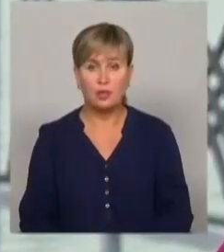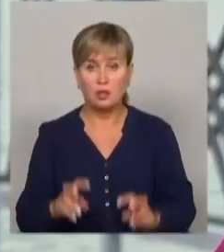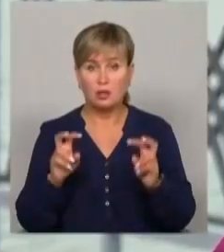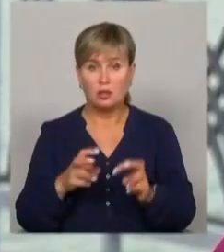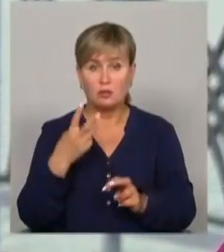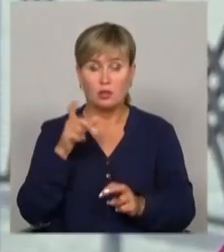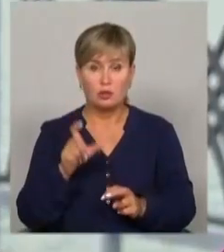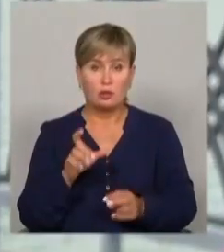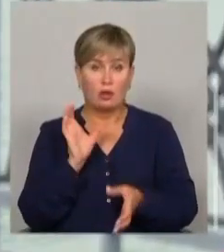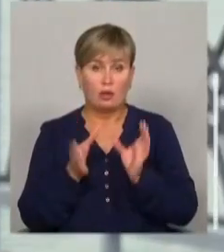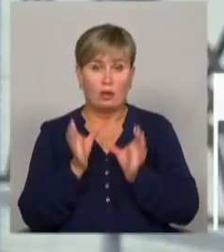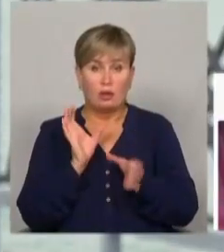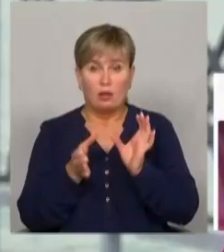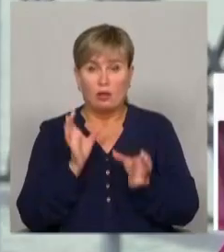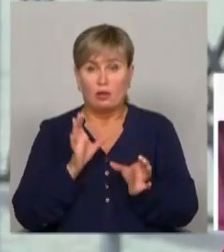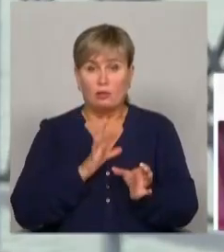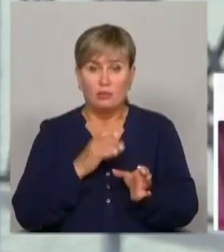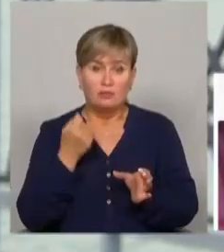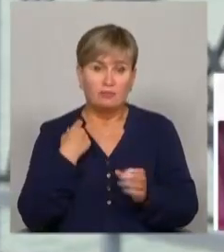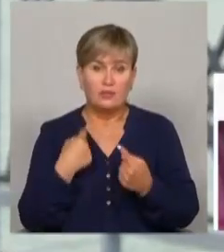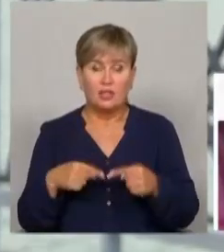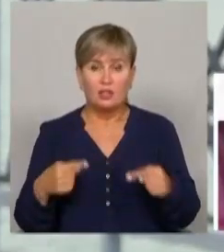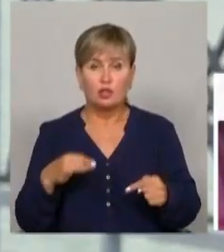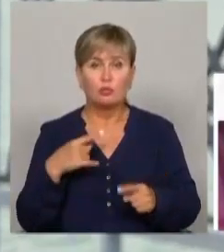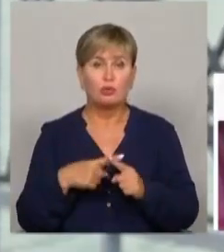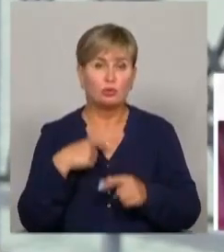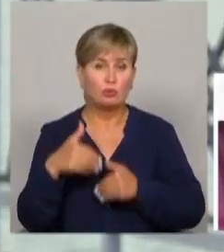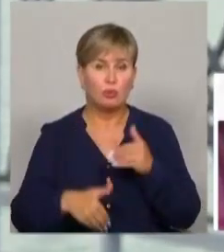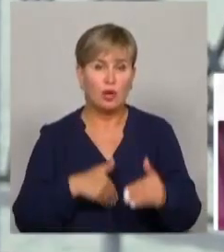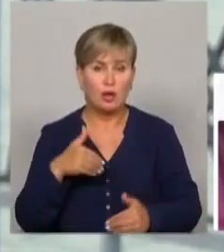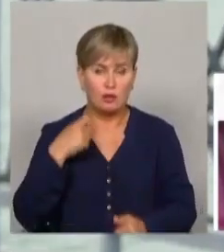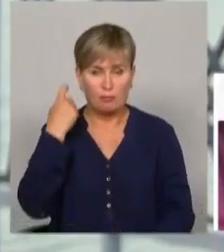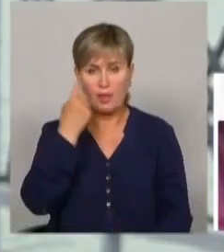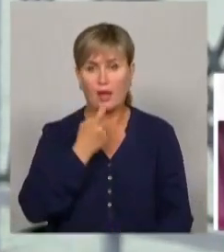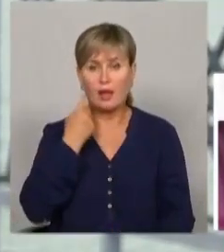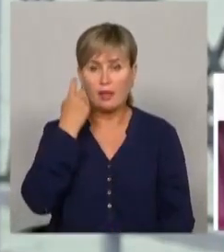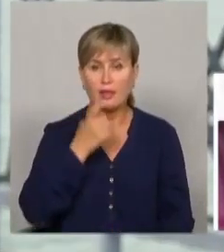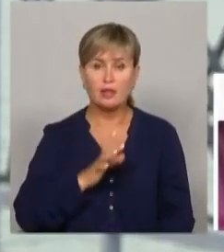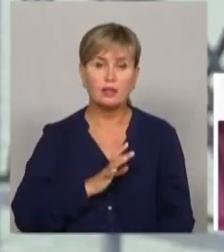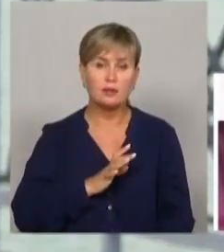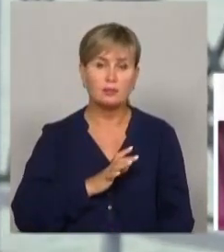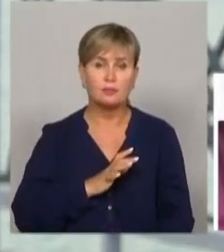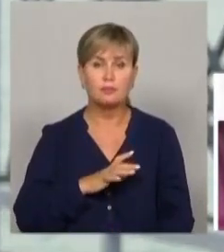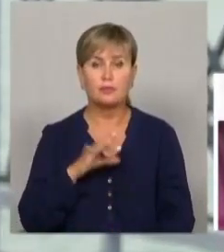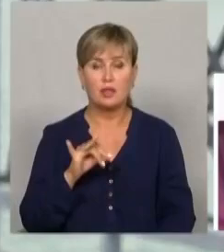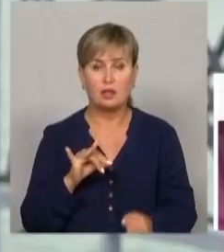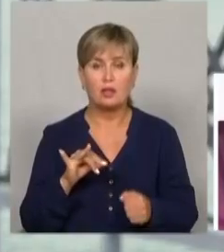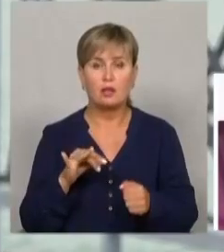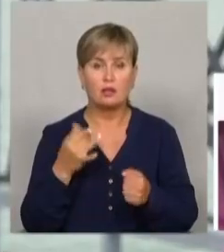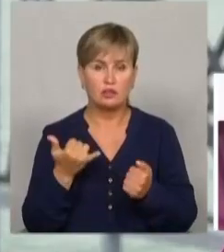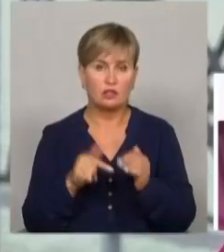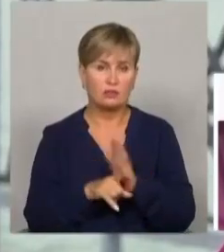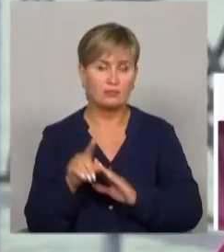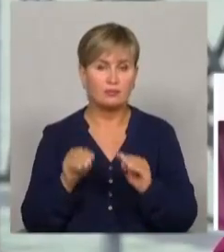тоже распивали спиртные напитки также они купались в пьяном виде в отношении данных лиц с остальной